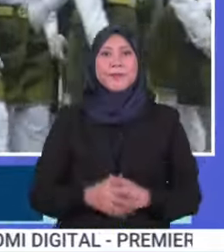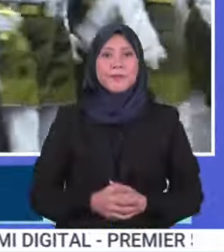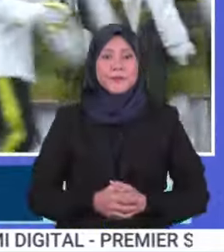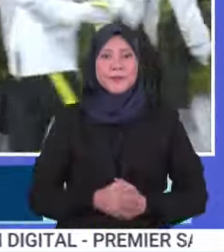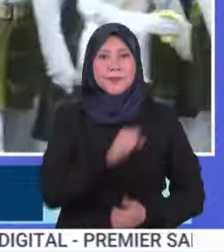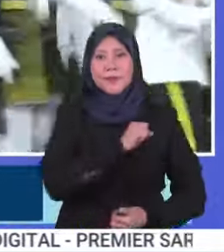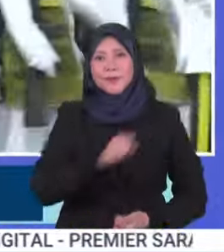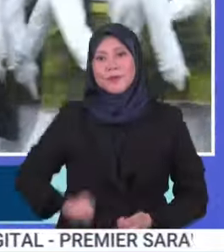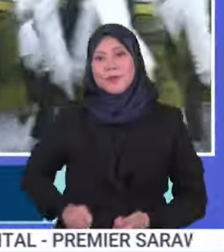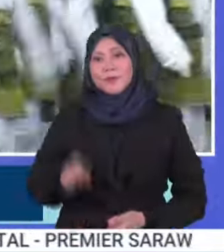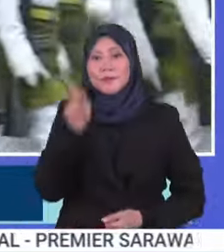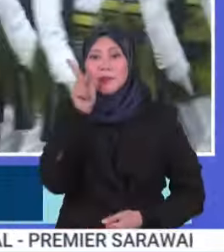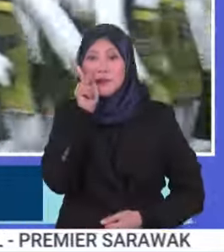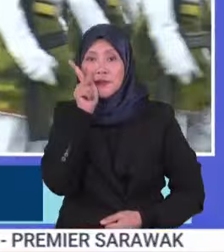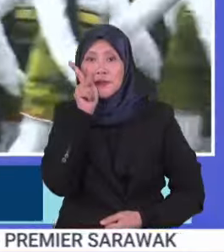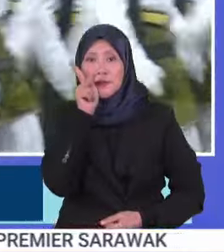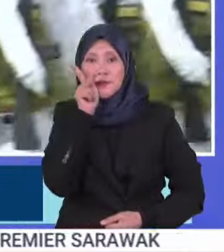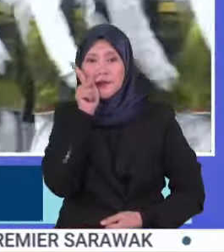Sultan Kedah